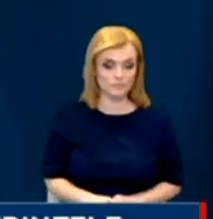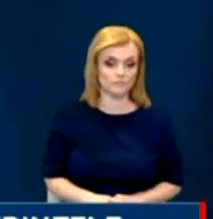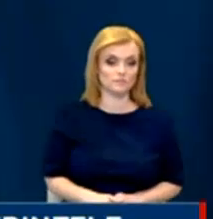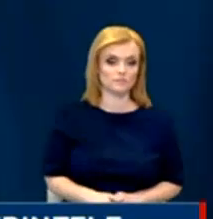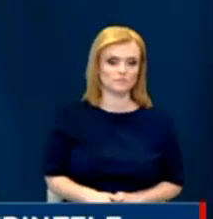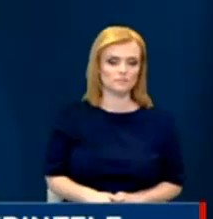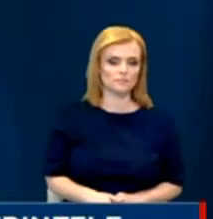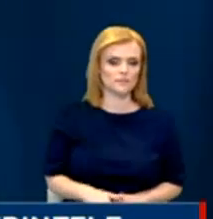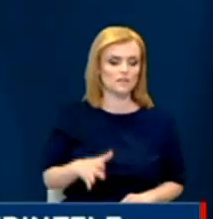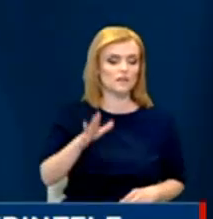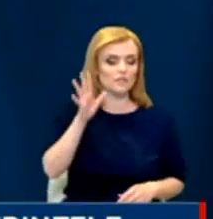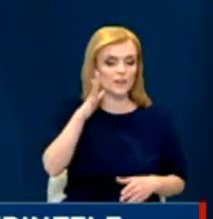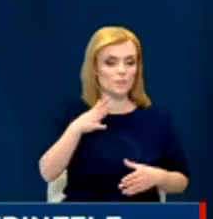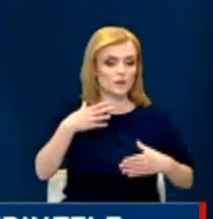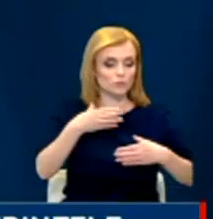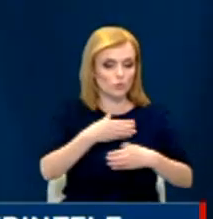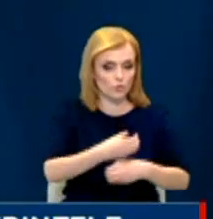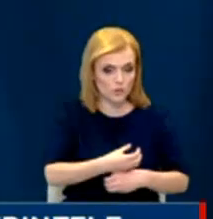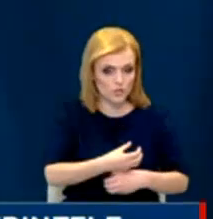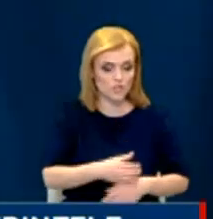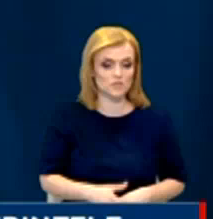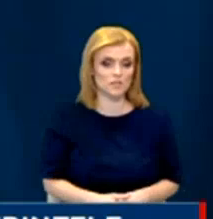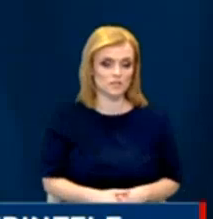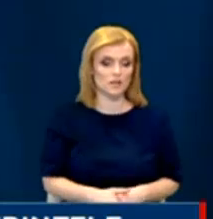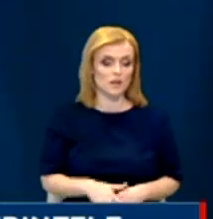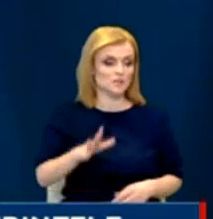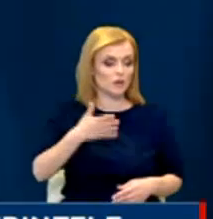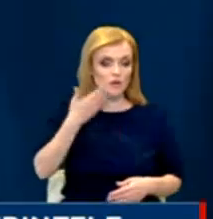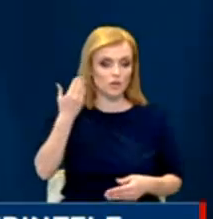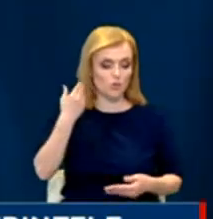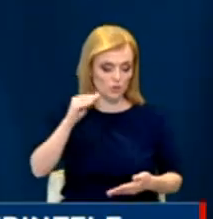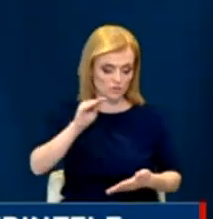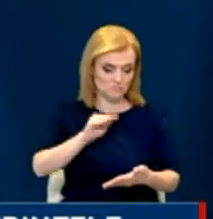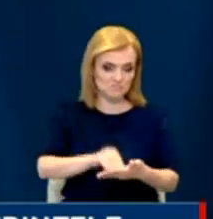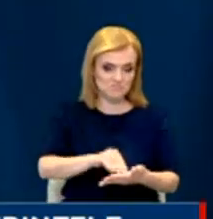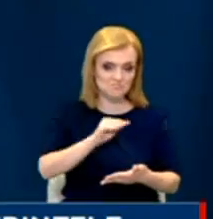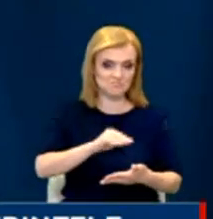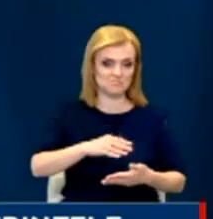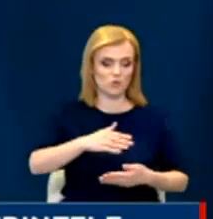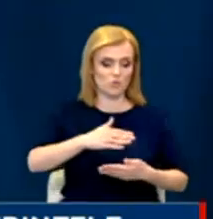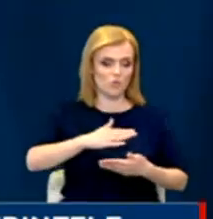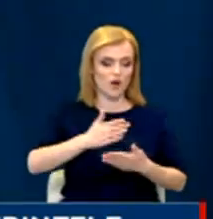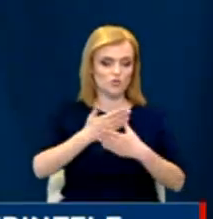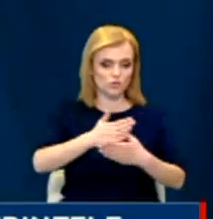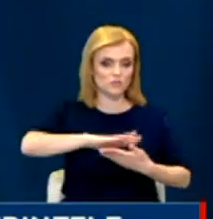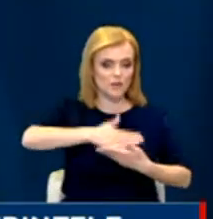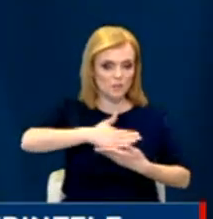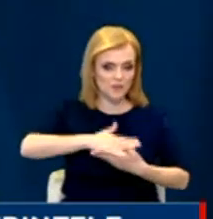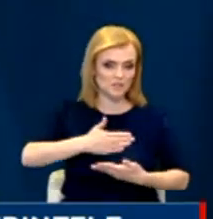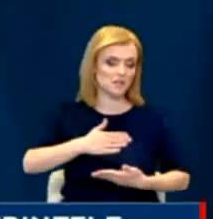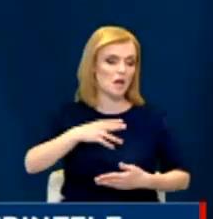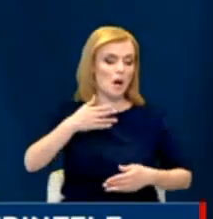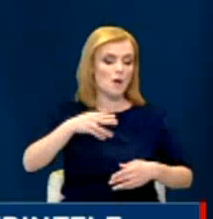suplimentat. Timpii s-au redus foarte mult prin procesarea cu ajutorul tabletelor, a preluării datelor